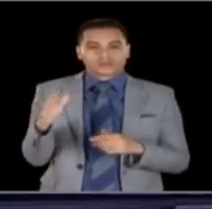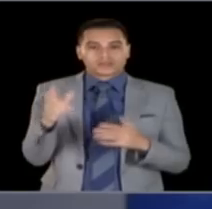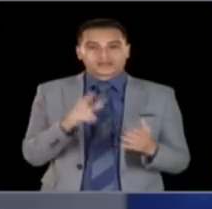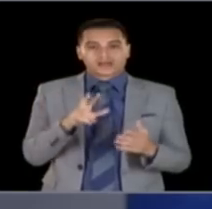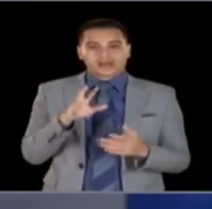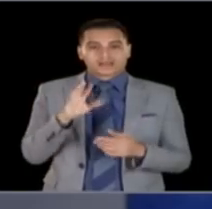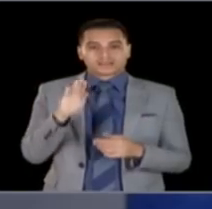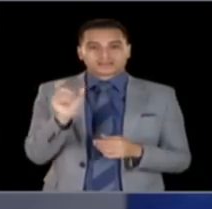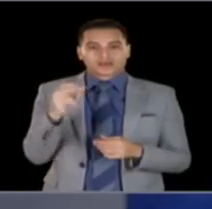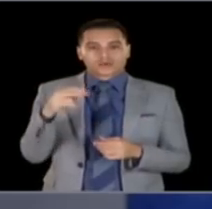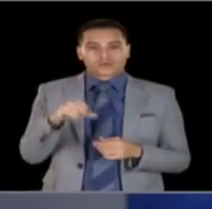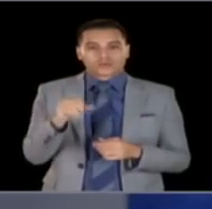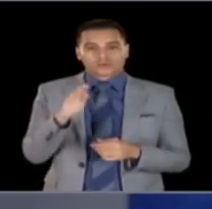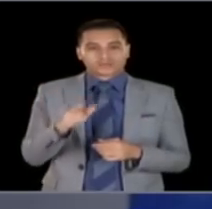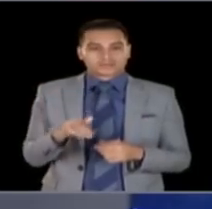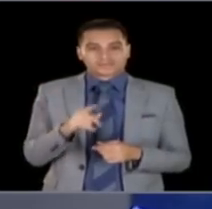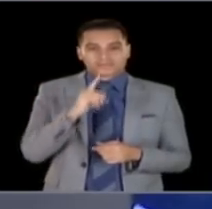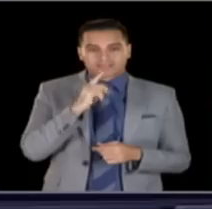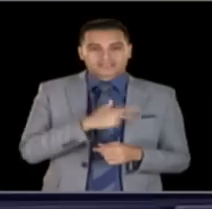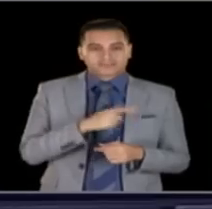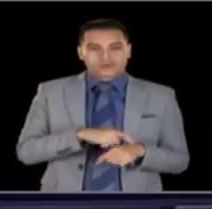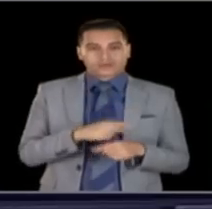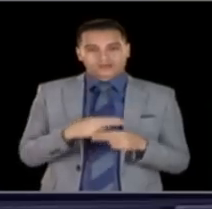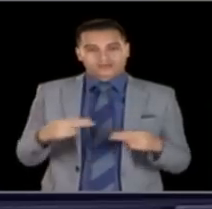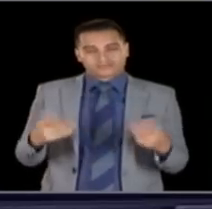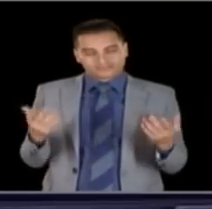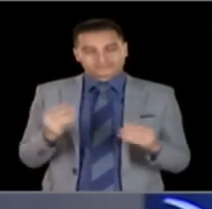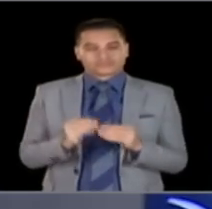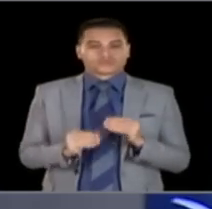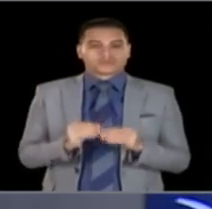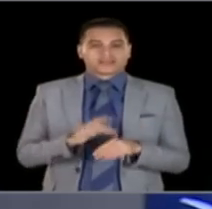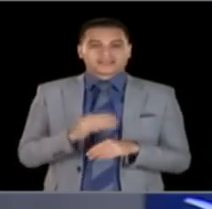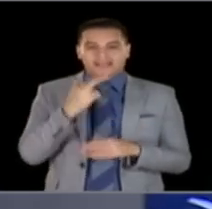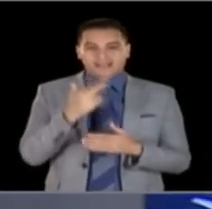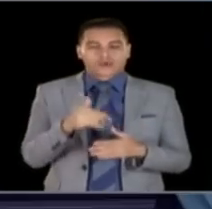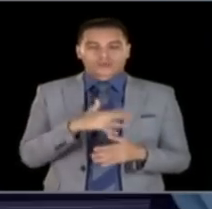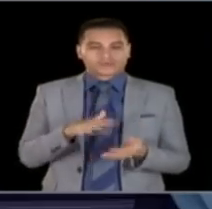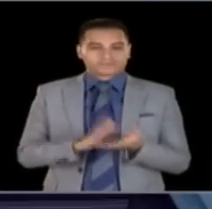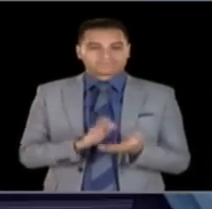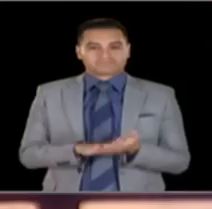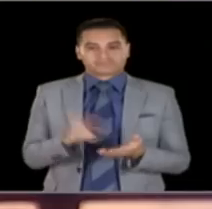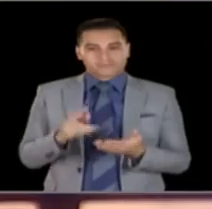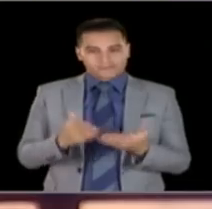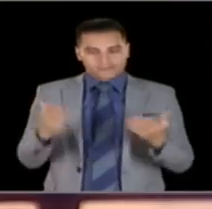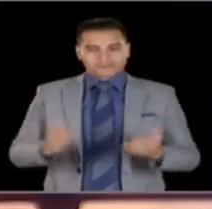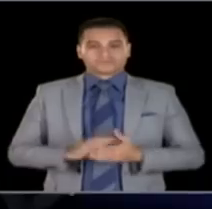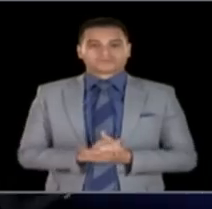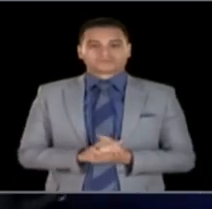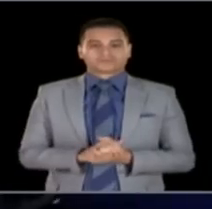السنوسي. سعود السنعوسي. كنت عارفه معظم الإجابات والله. كان الوقت خلص. هارد لك يا أمير. كلنا نحيي أميرة ويوسف. يوسف